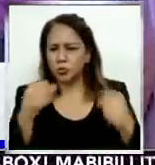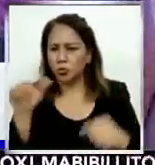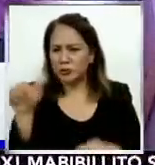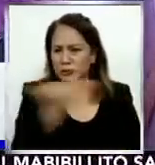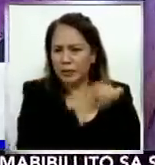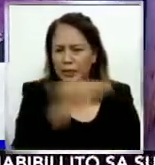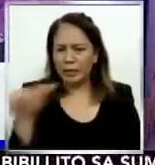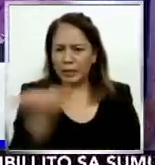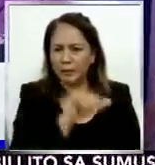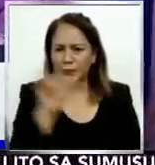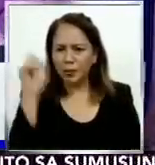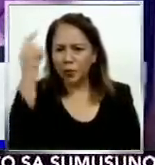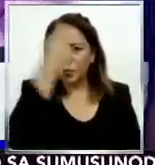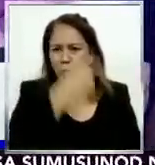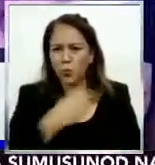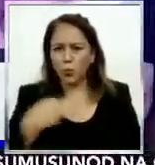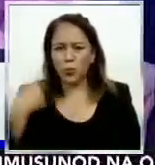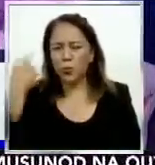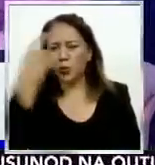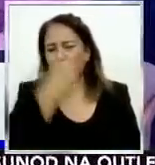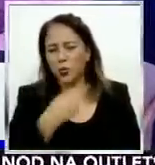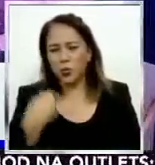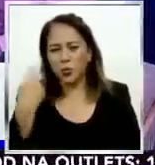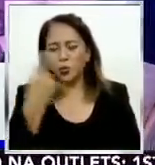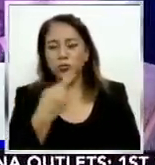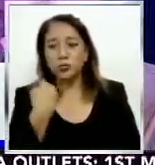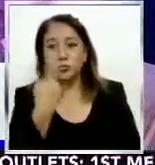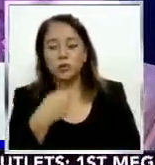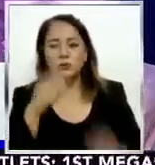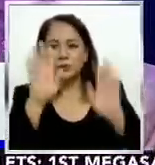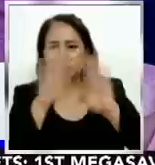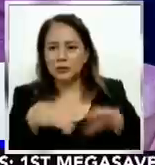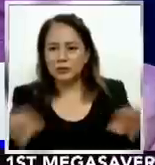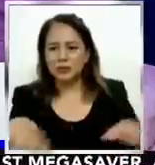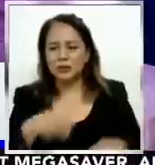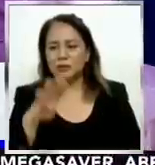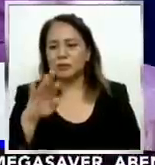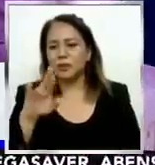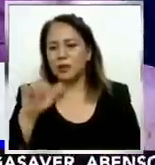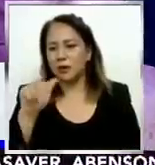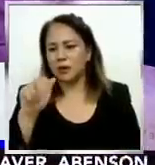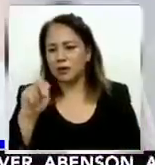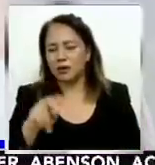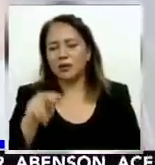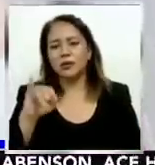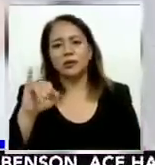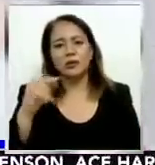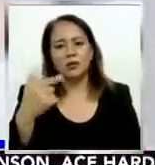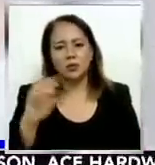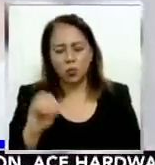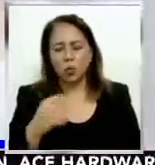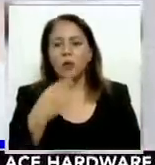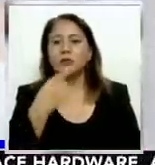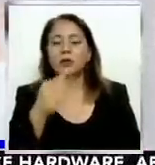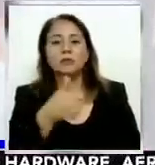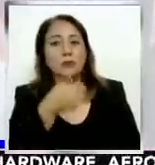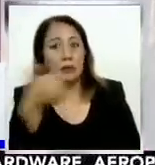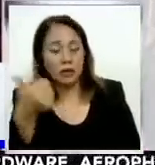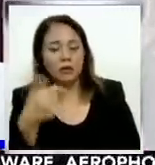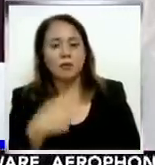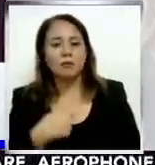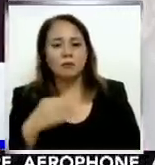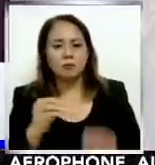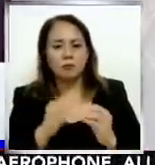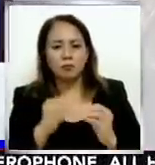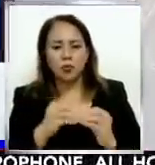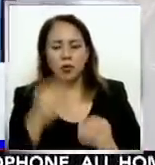comedy genius Michael V sa kanya mga anak na sina Brianna at Migo. Hirit ng ilan, mas mukhang Bitoy pa raw ang